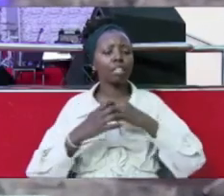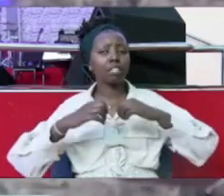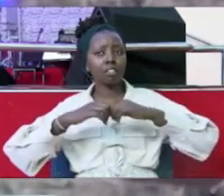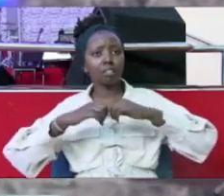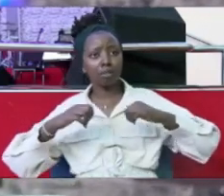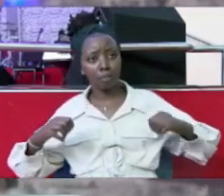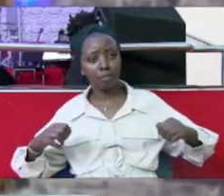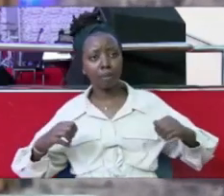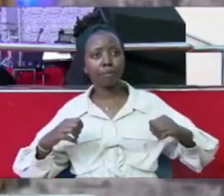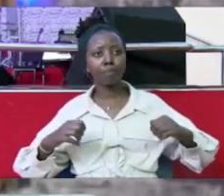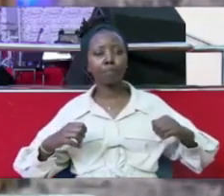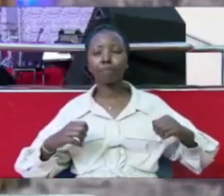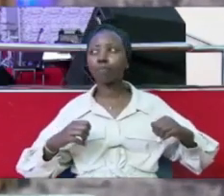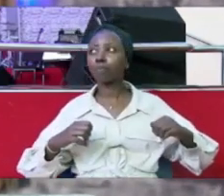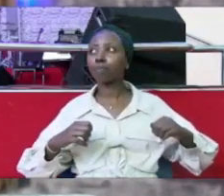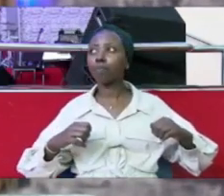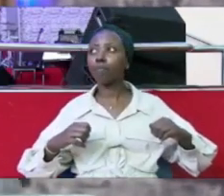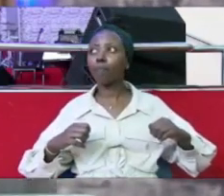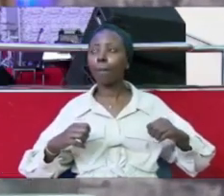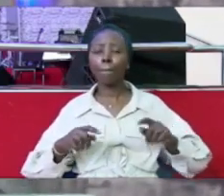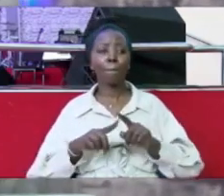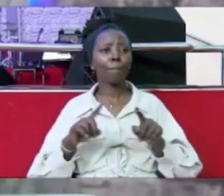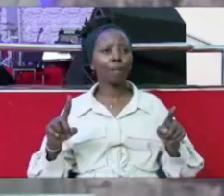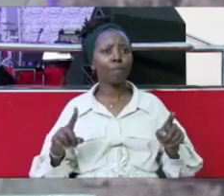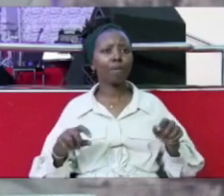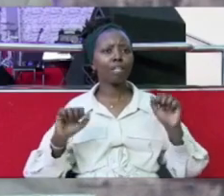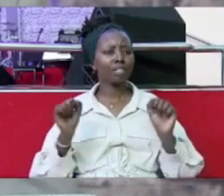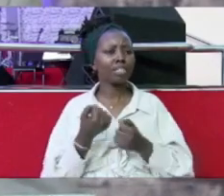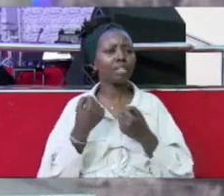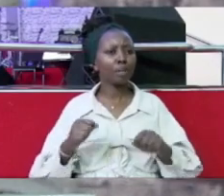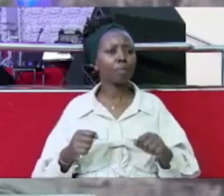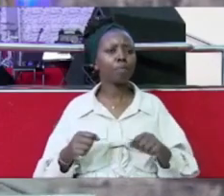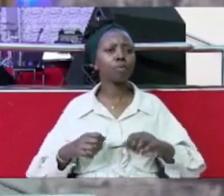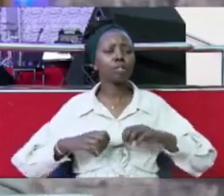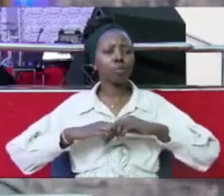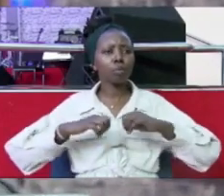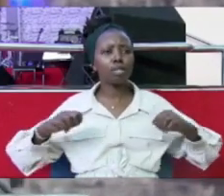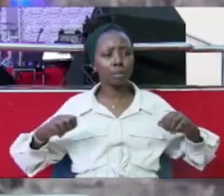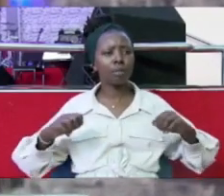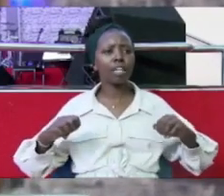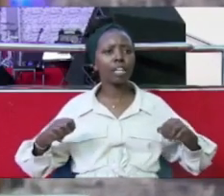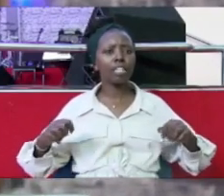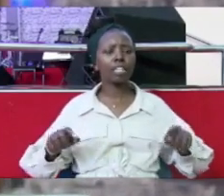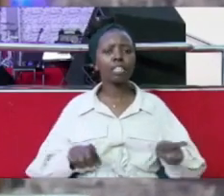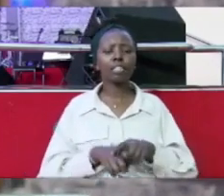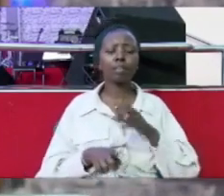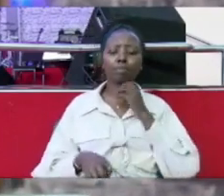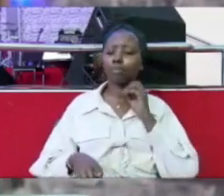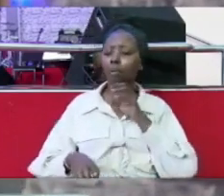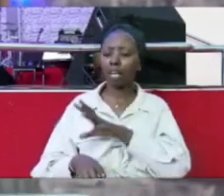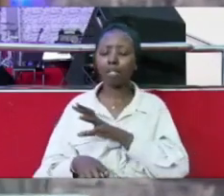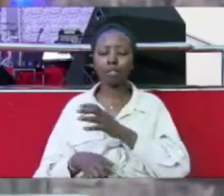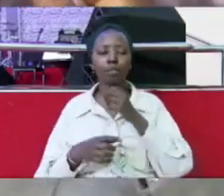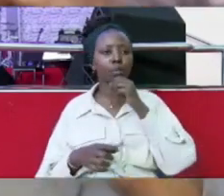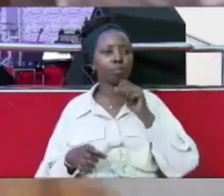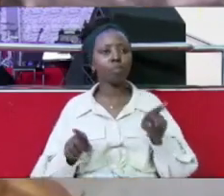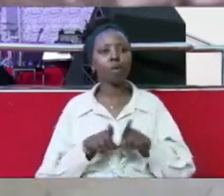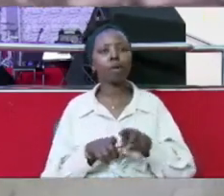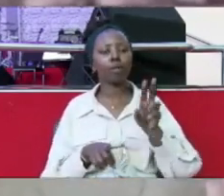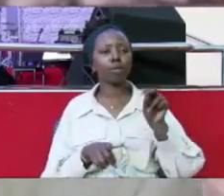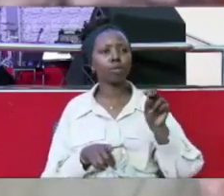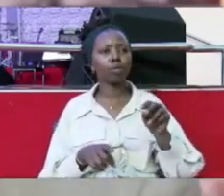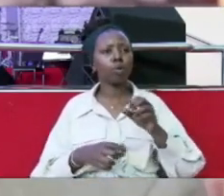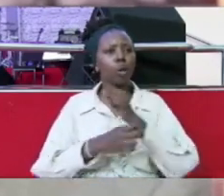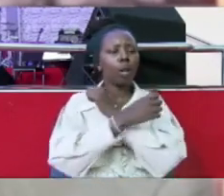kosa kumpenda rafiki yako. But you cannot disown your brother. Ila uwezi ukamtoka ndugu yako. Love is what connects men.